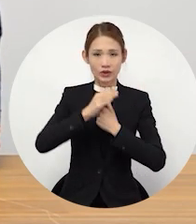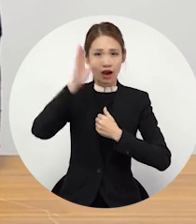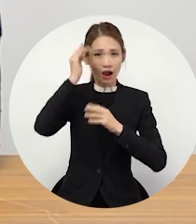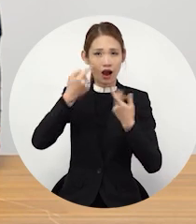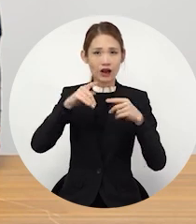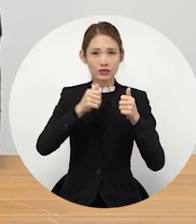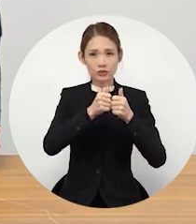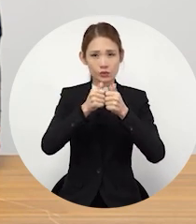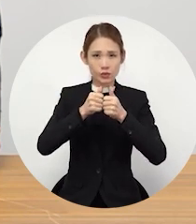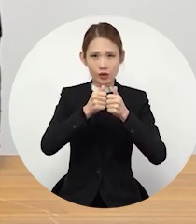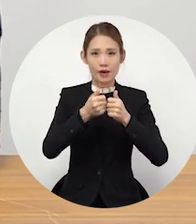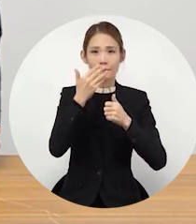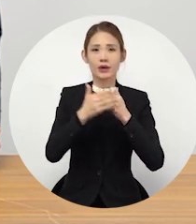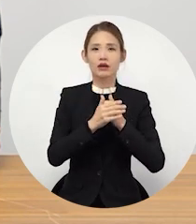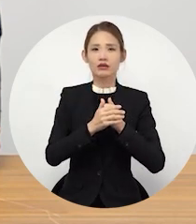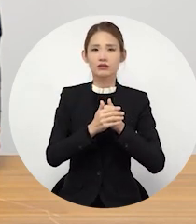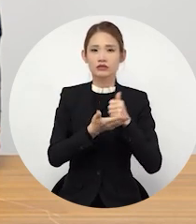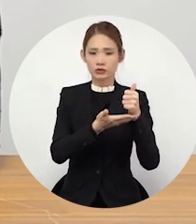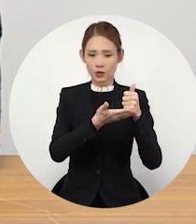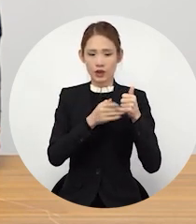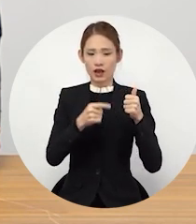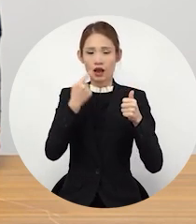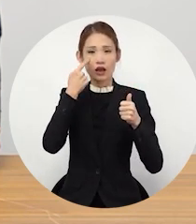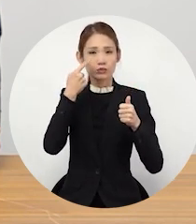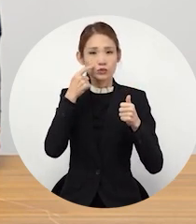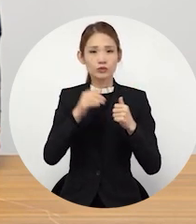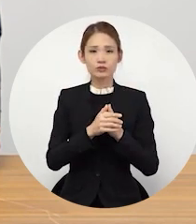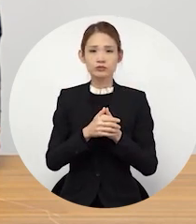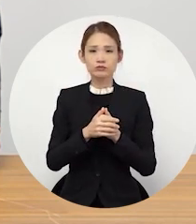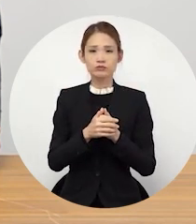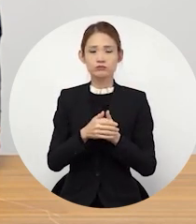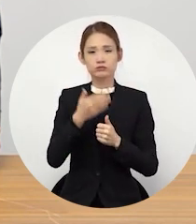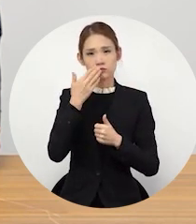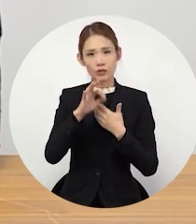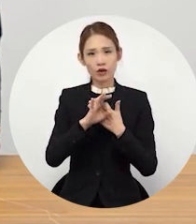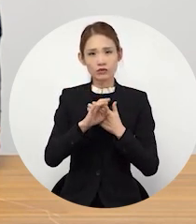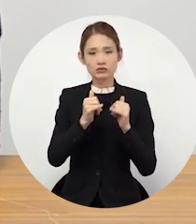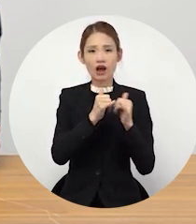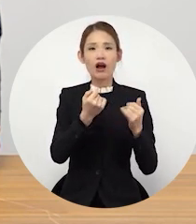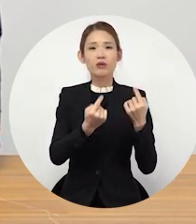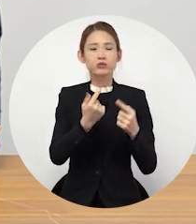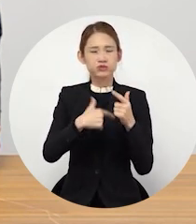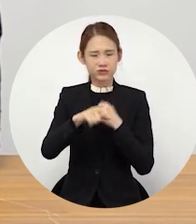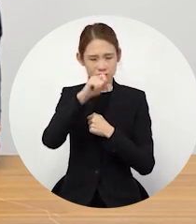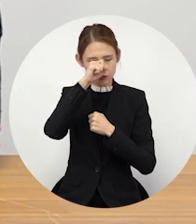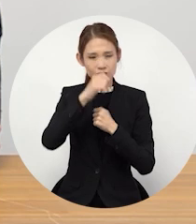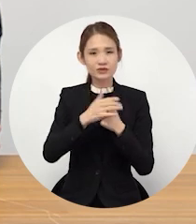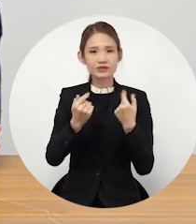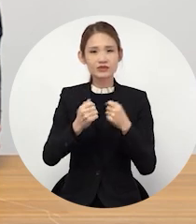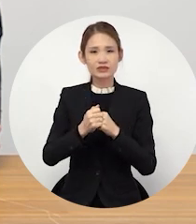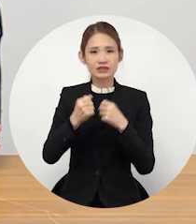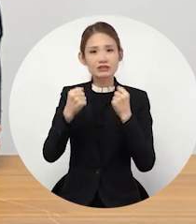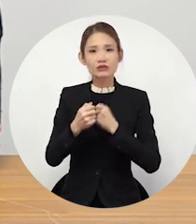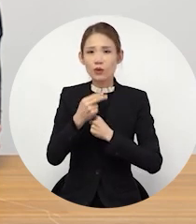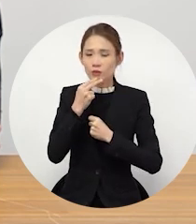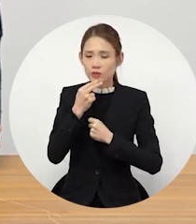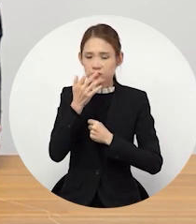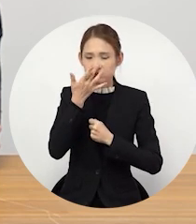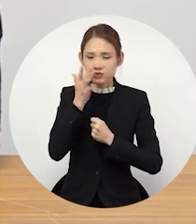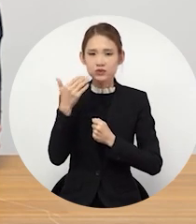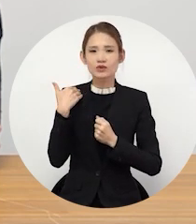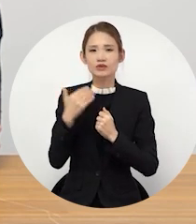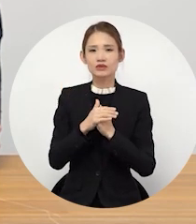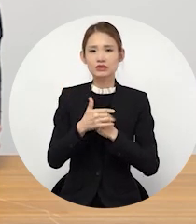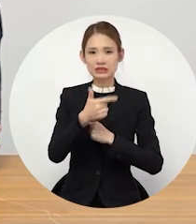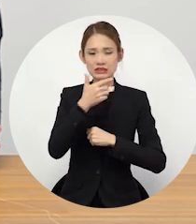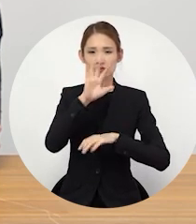네. 그리고 그런 손님 한 번만 받아보세요. 그렇게 되면은 웬만한 사람보다 그냥 안내 있는지 없는지도 몰라요.